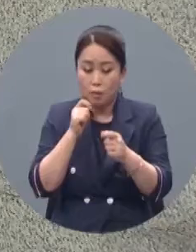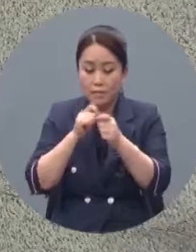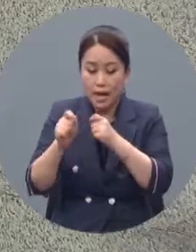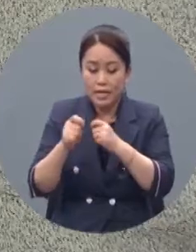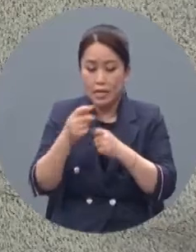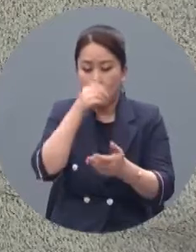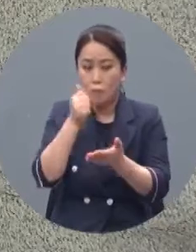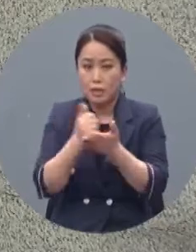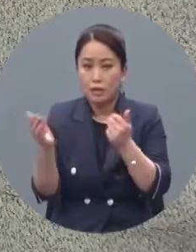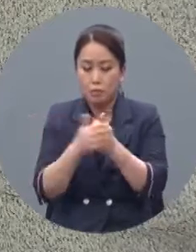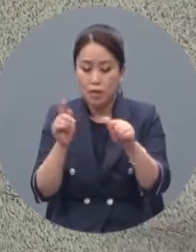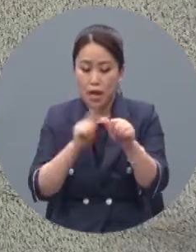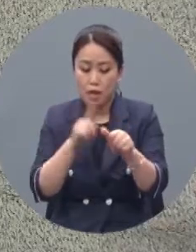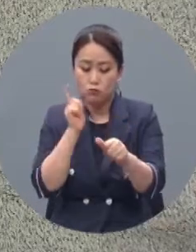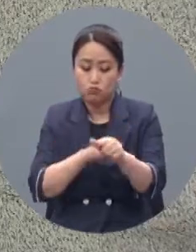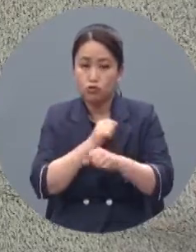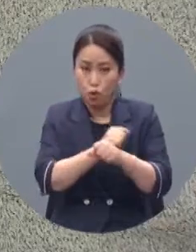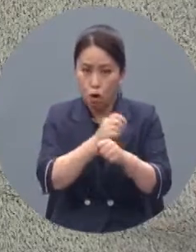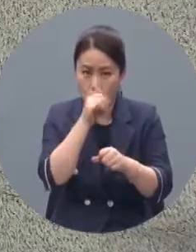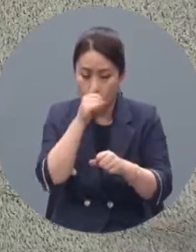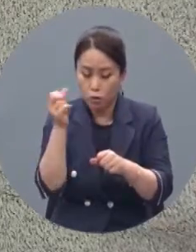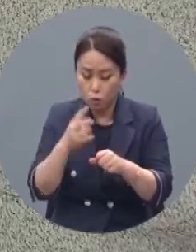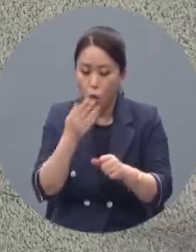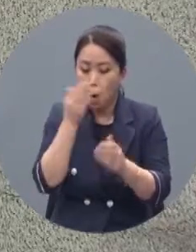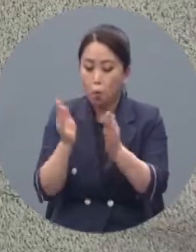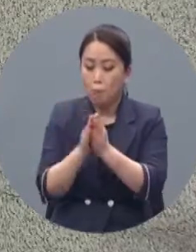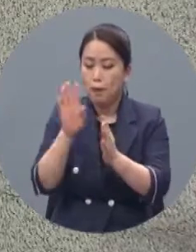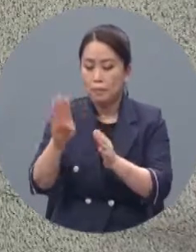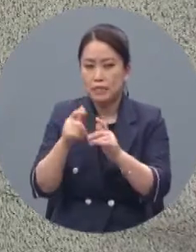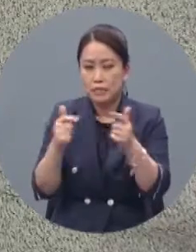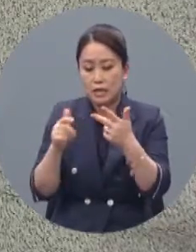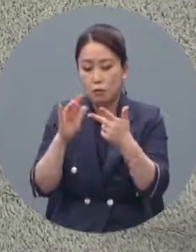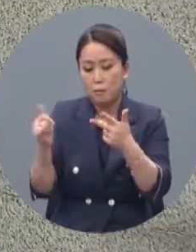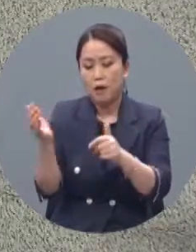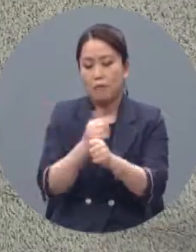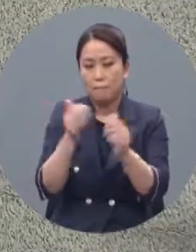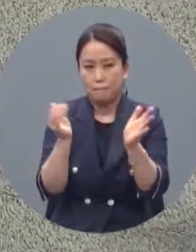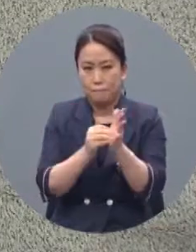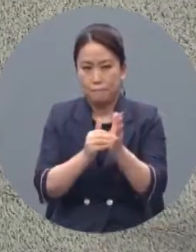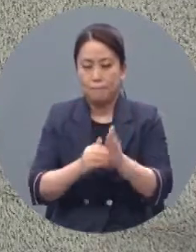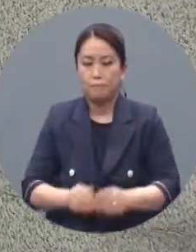구속하고 공범 B씨 등 나머지 일당 7명을 불구속 입건했습니다. MBC 뉴스 김윤아입니다.